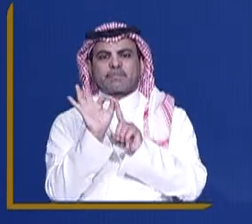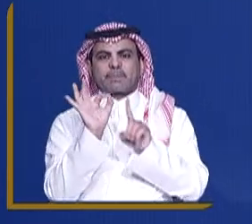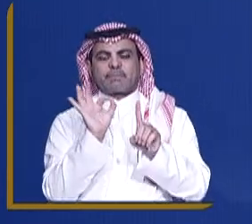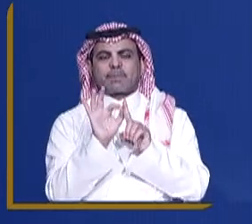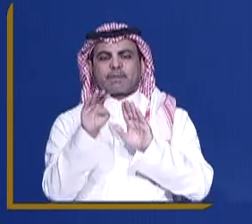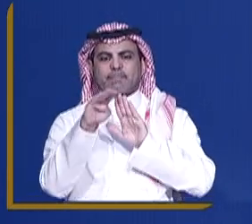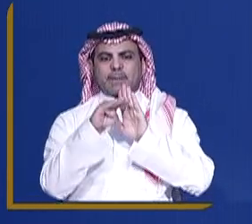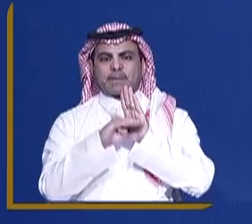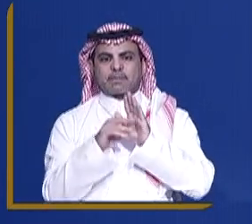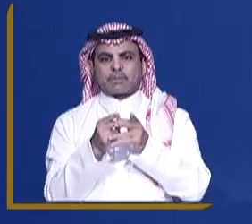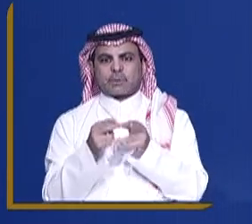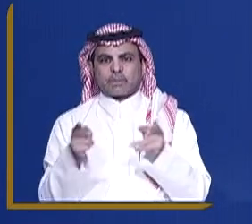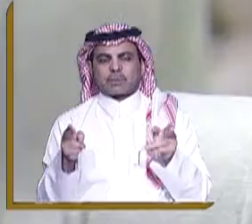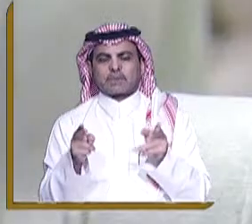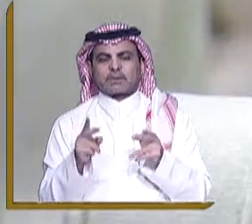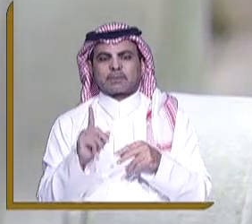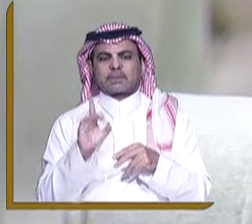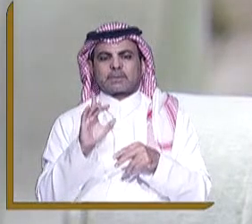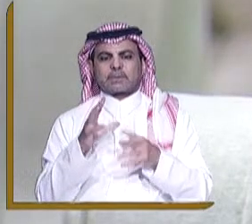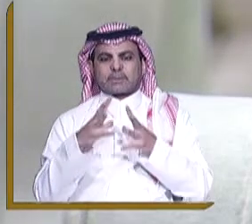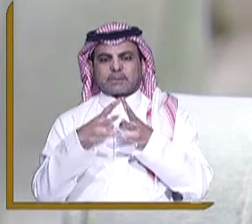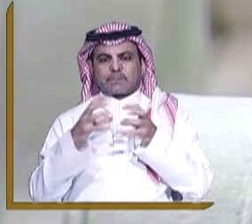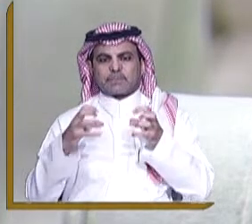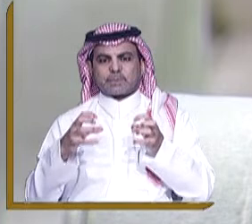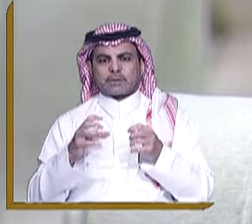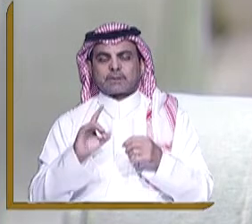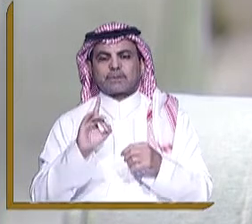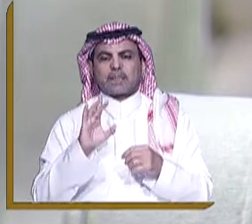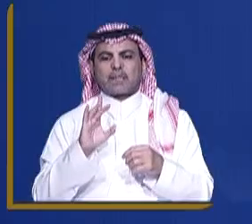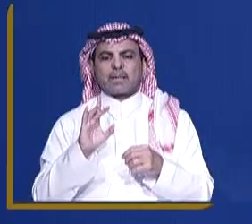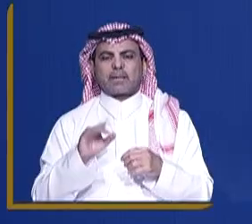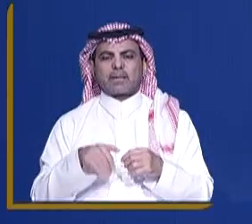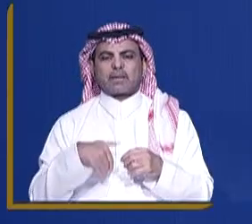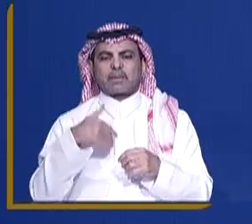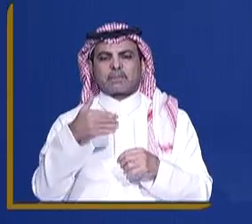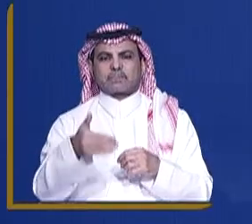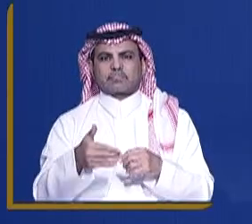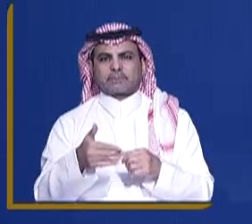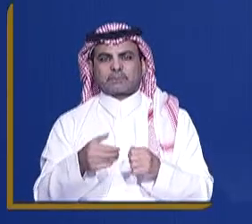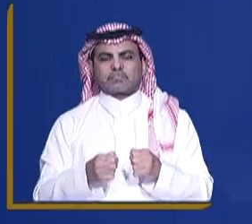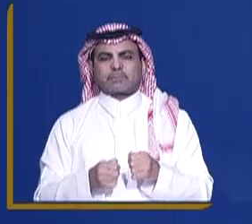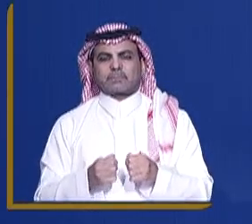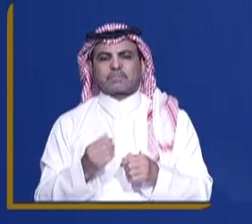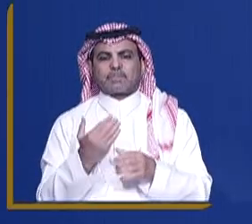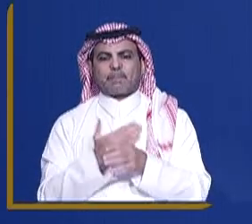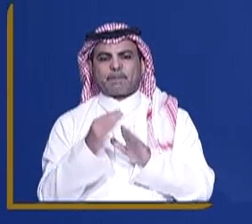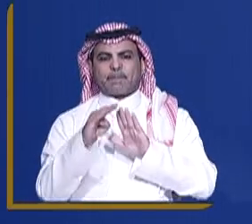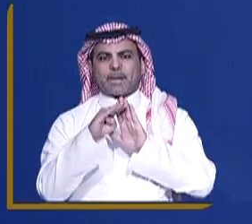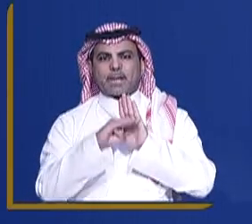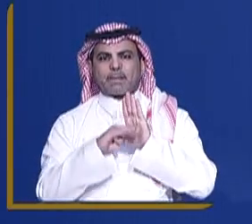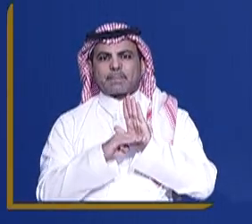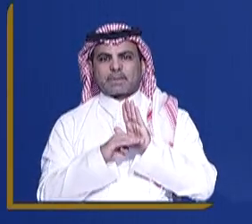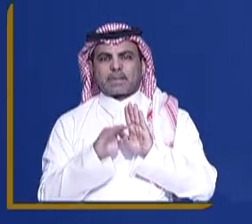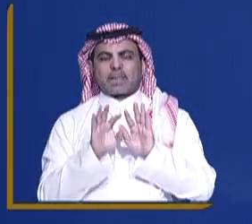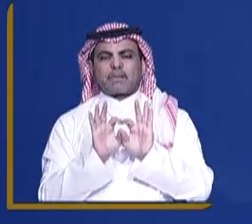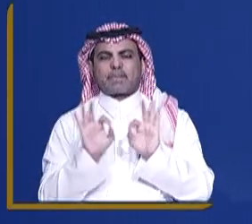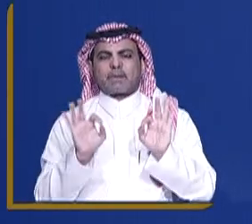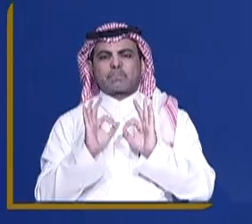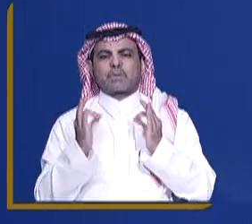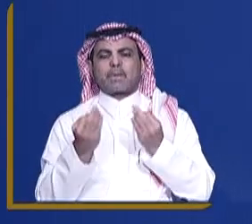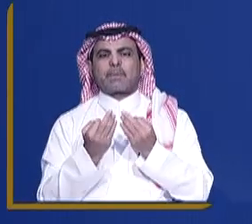وبرامجه، ويعلن عنها بمشيئة الله بالتفاصيل، ولكن هو يعني برنامج